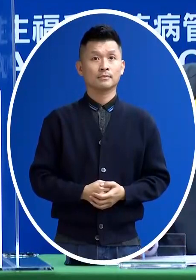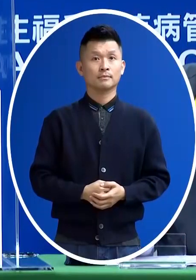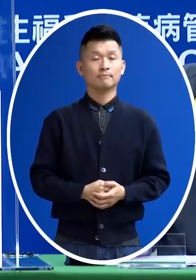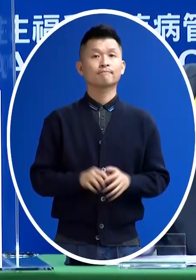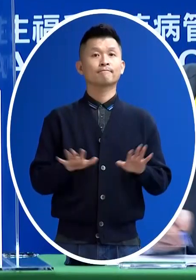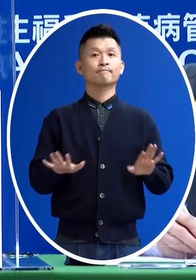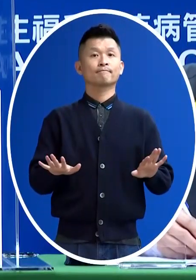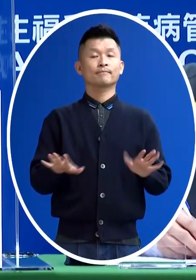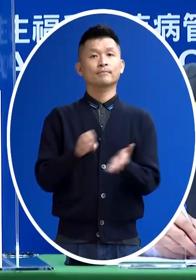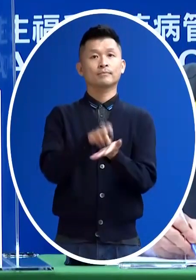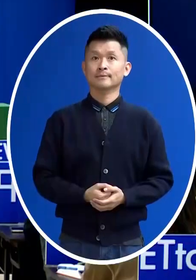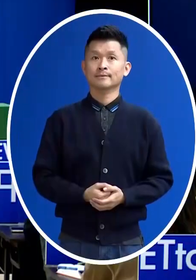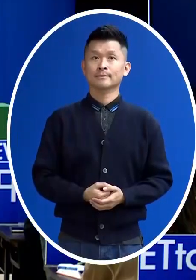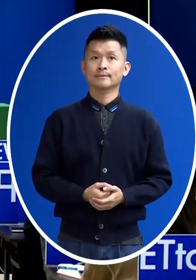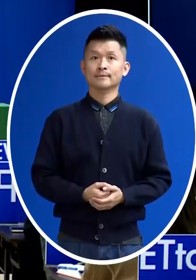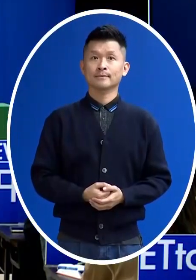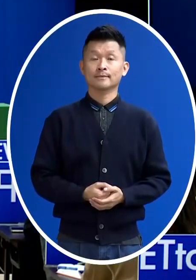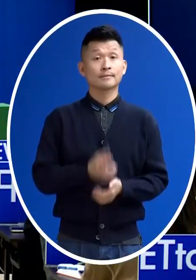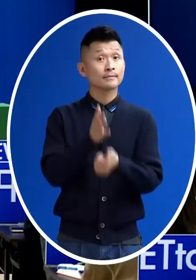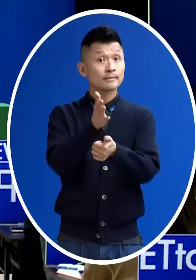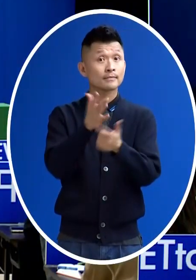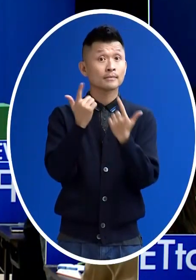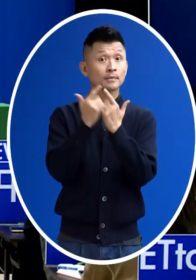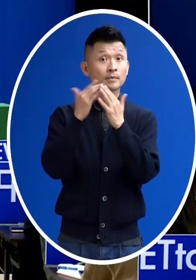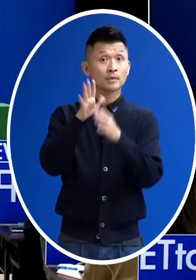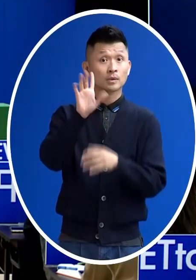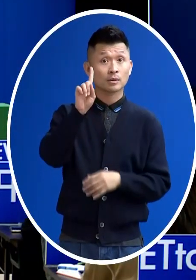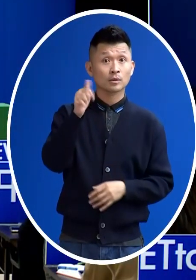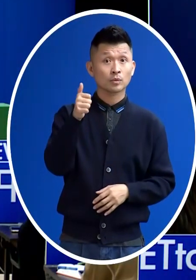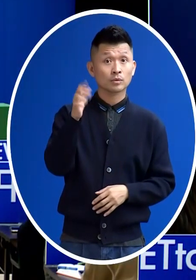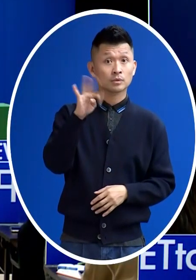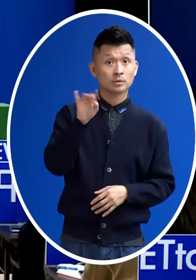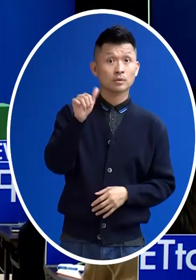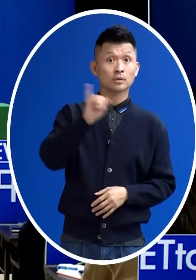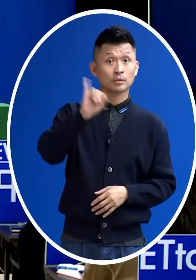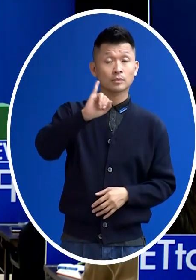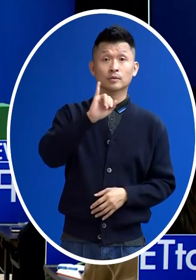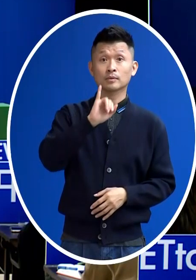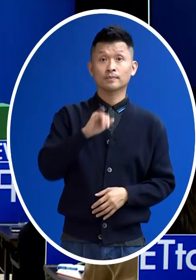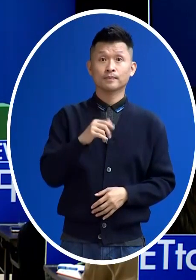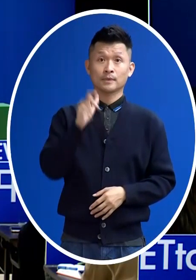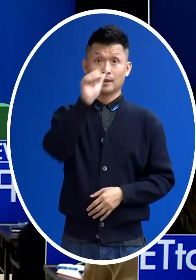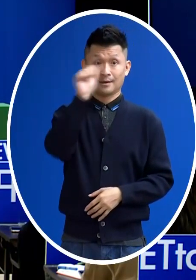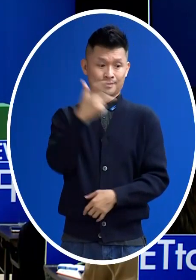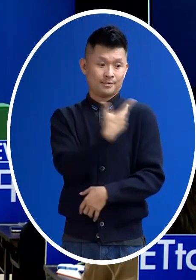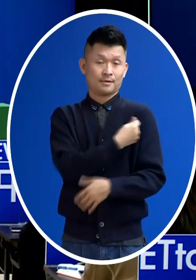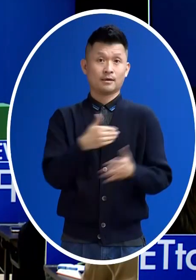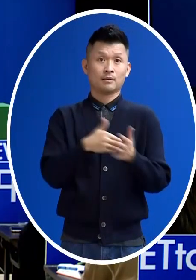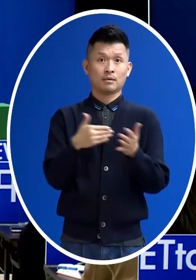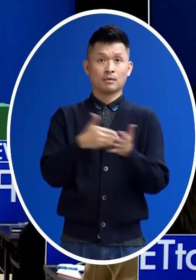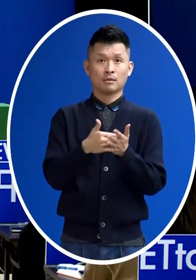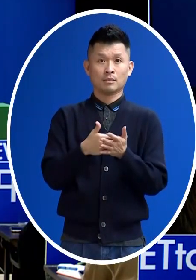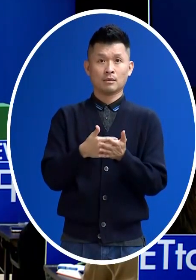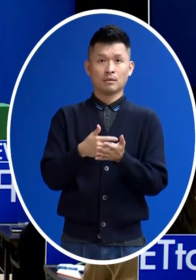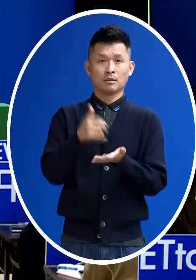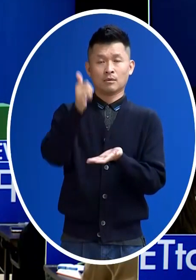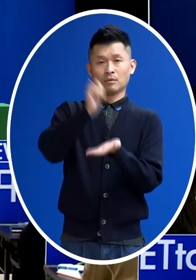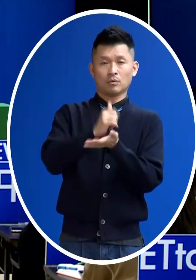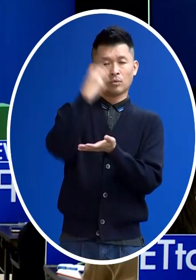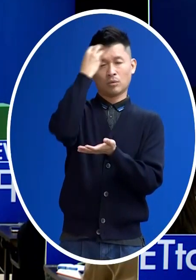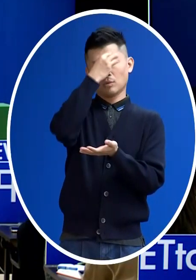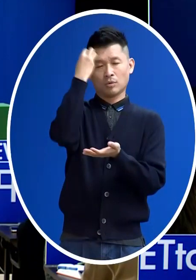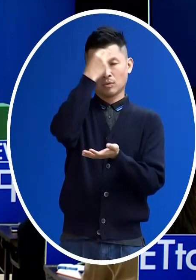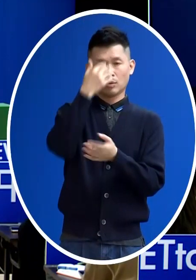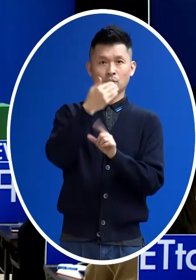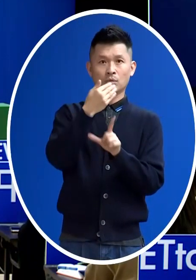好，那我们就先报告到这里哈。 想请问北市有一名53岁的妇人，在施打 AZ 疫苗后5天陷入严重昏迷。9月的时候已